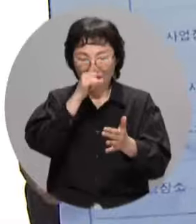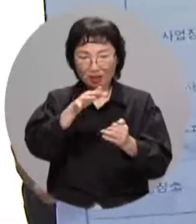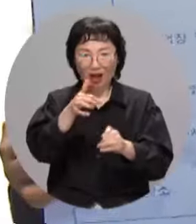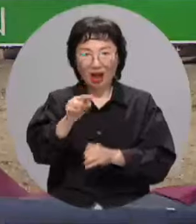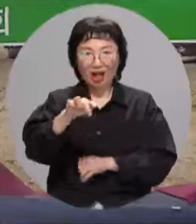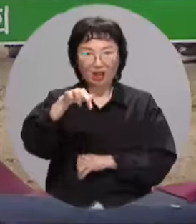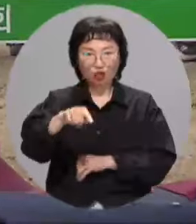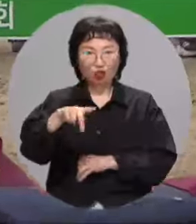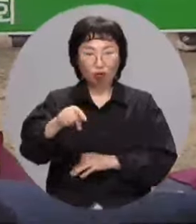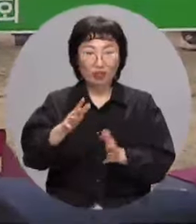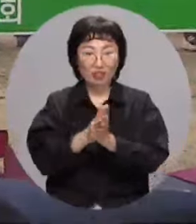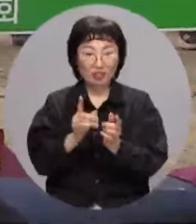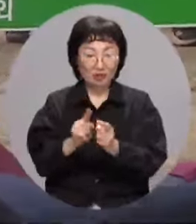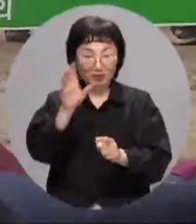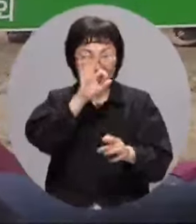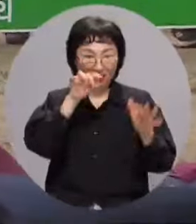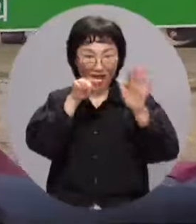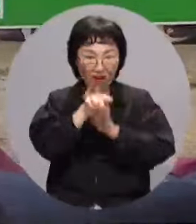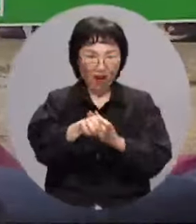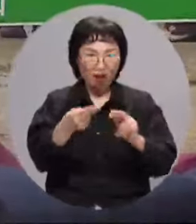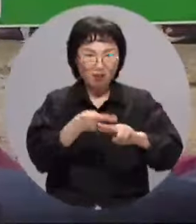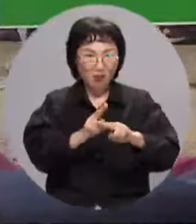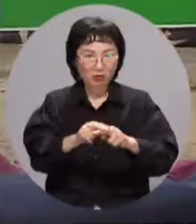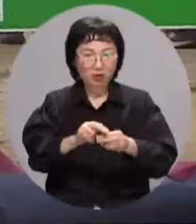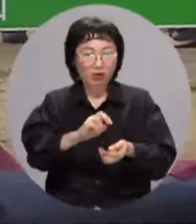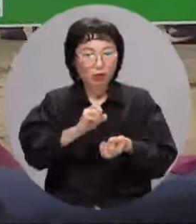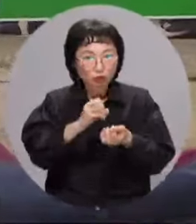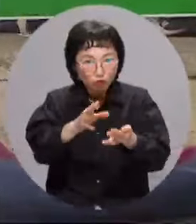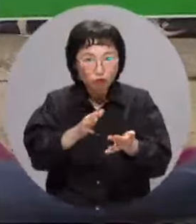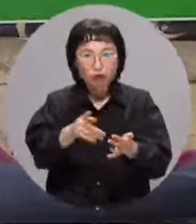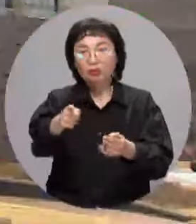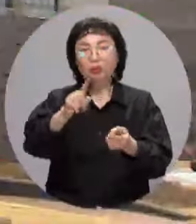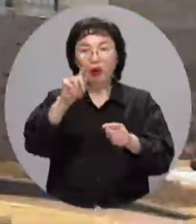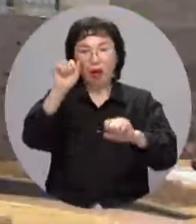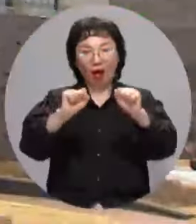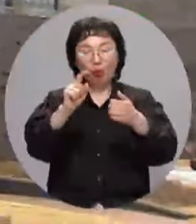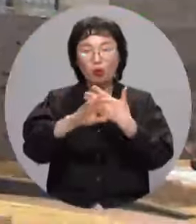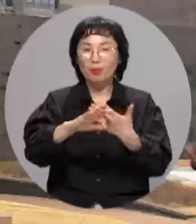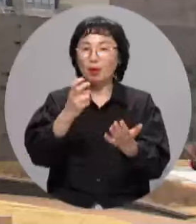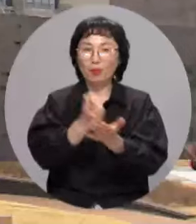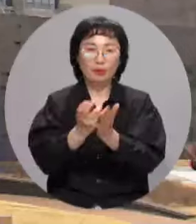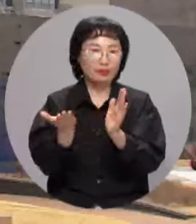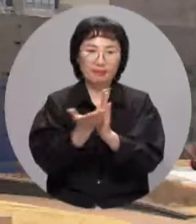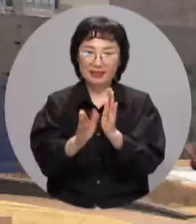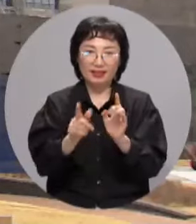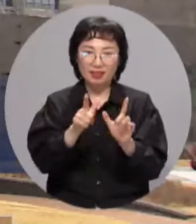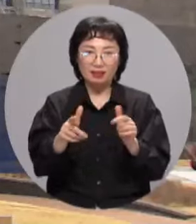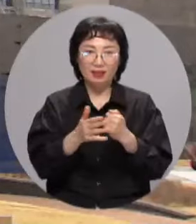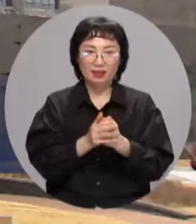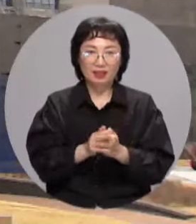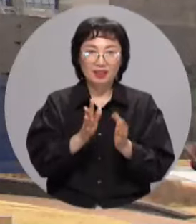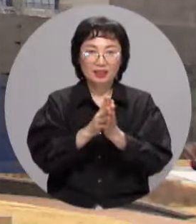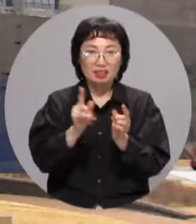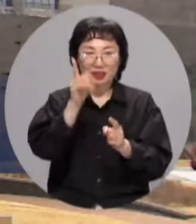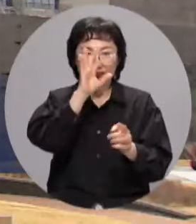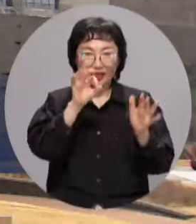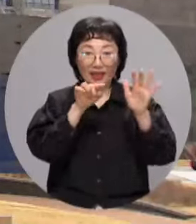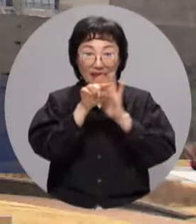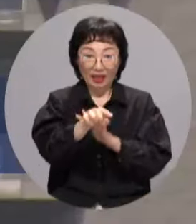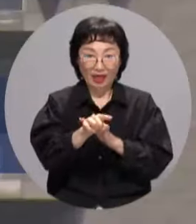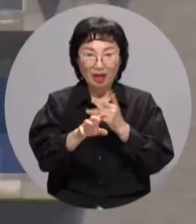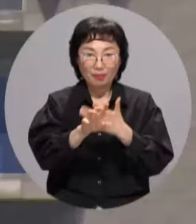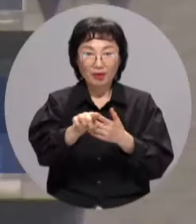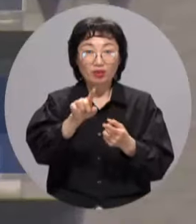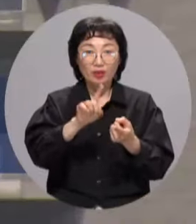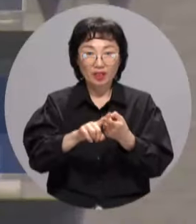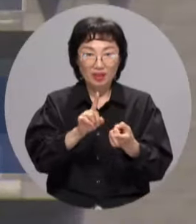나선 이런 형태의 찾아가는 공람회는 법적 근거도 없습니다. 찾아가는 공람장이라는 것은 솔직히 법적으로는 없어요. 왜냐하면 주민이